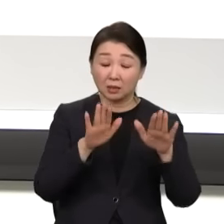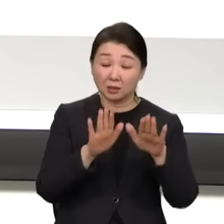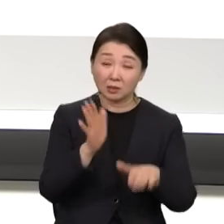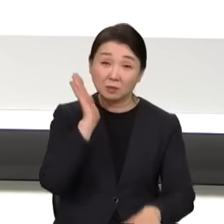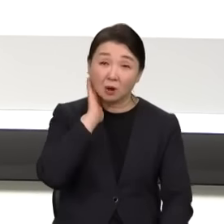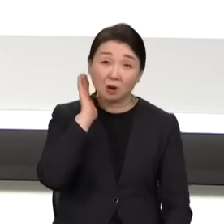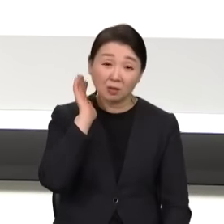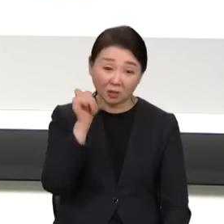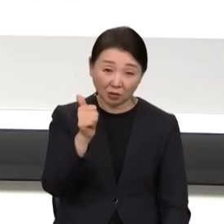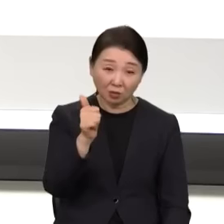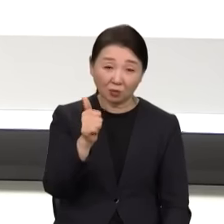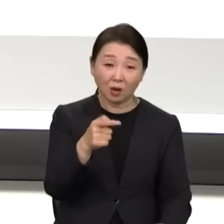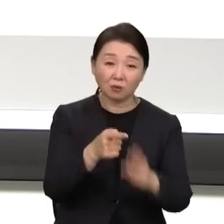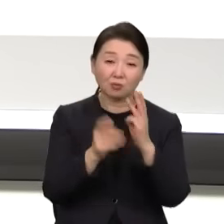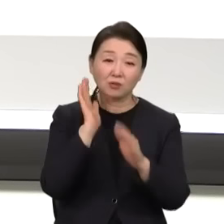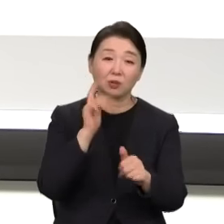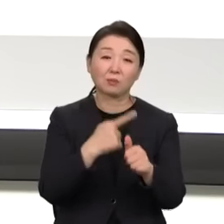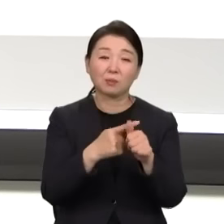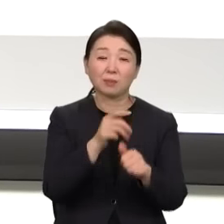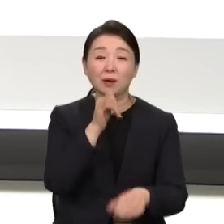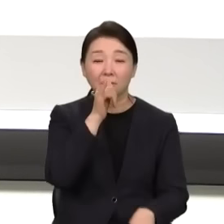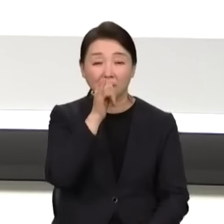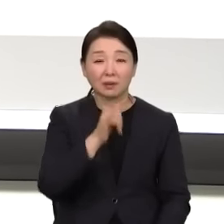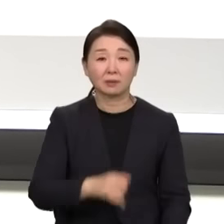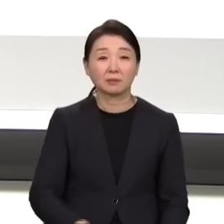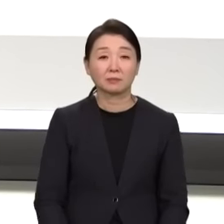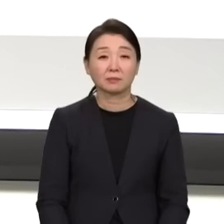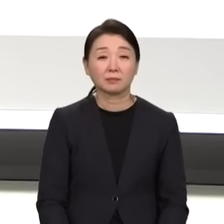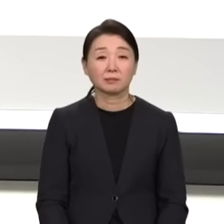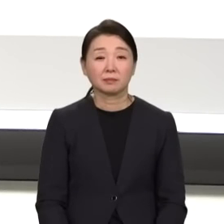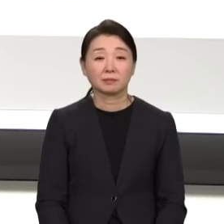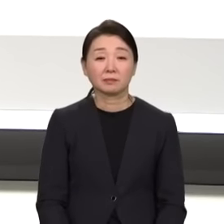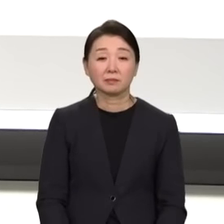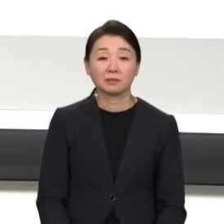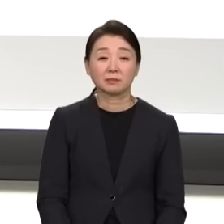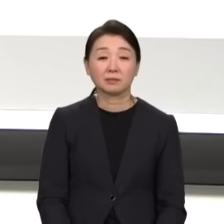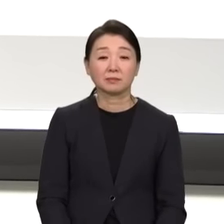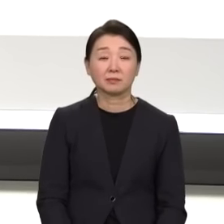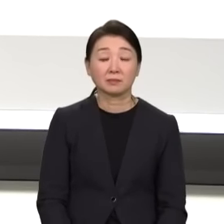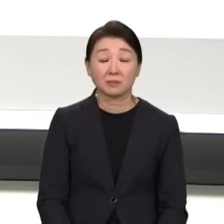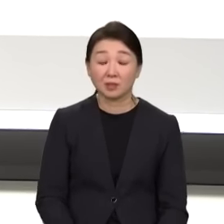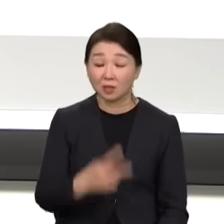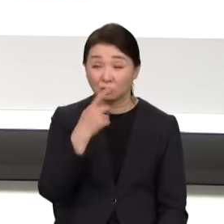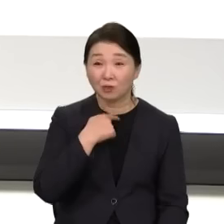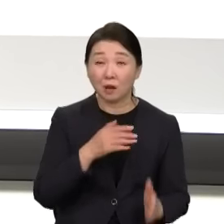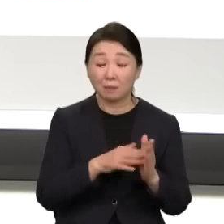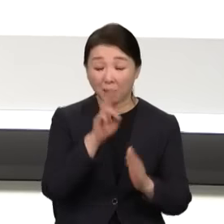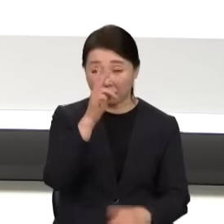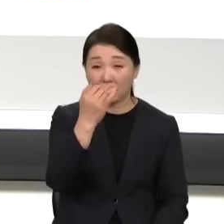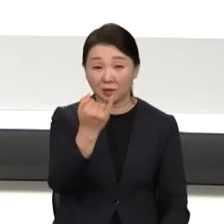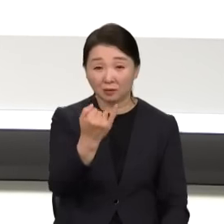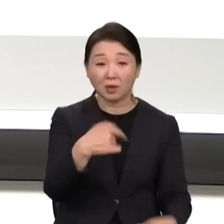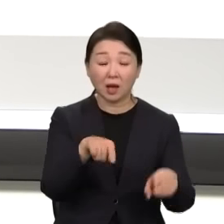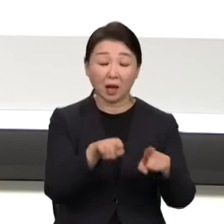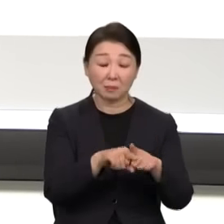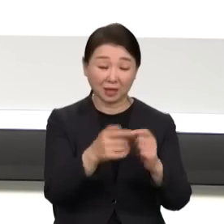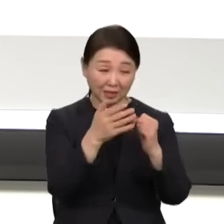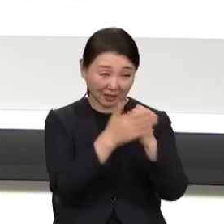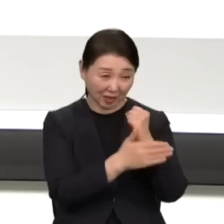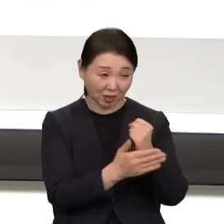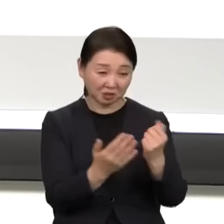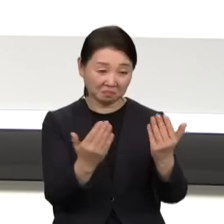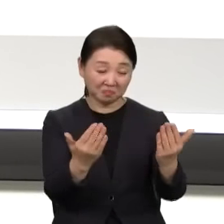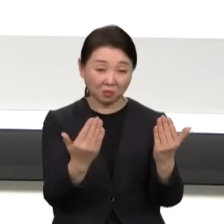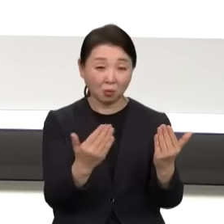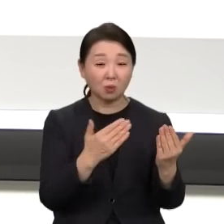엮어서 윤 대통령을 비판하는 풍자도 많이 있습니다 실제 자신이 수사를 했던 박근혜 전 대통령과 사진을 갖다 놓고